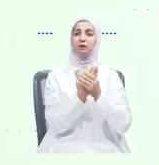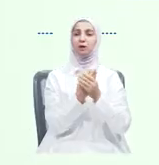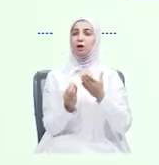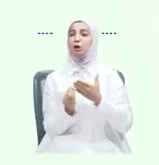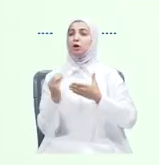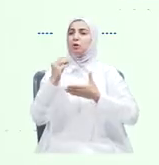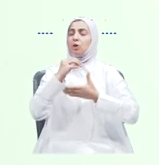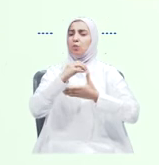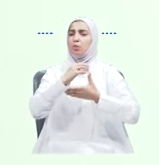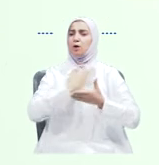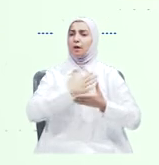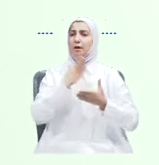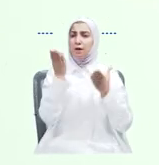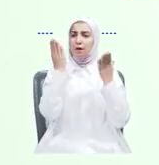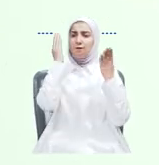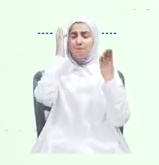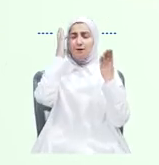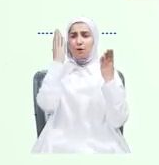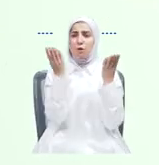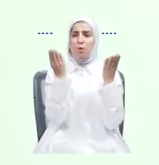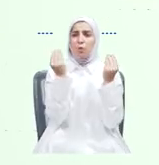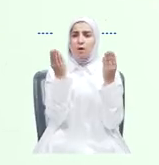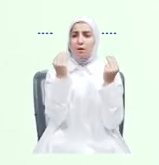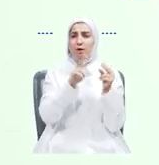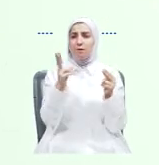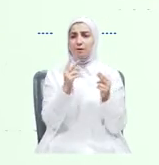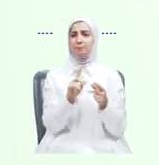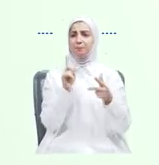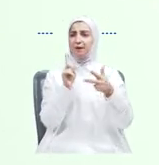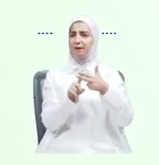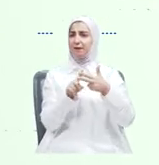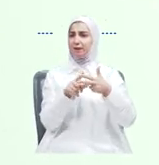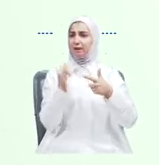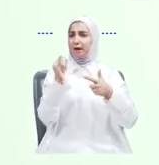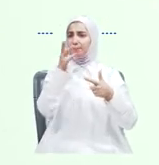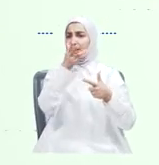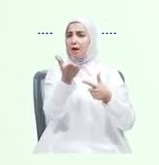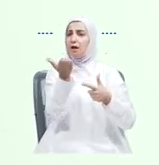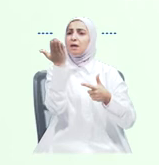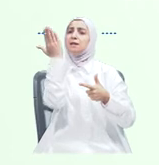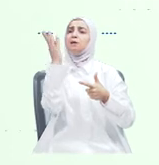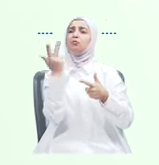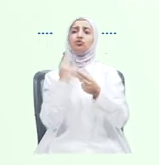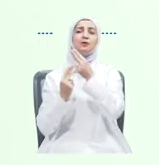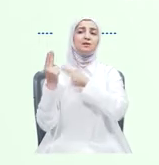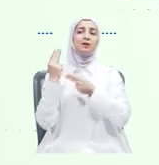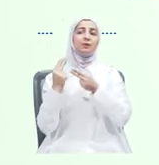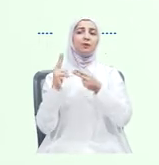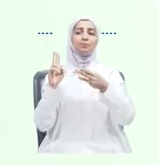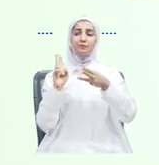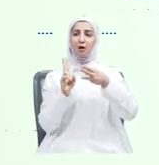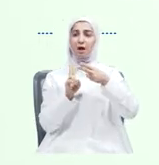الفكرية والثقافية، بالإضافة إلى التعرف على التراث العربي والاطلاع على نتاج